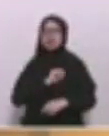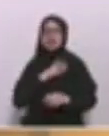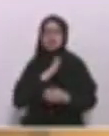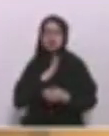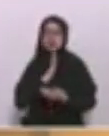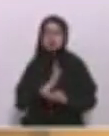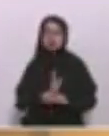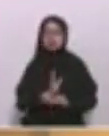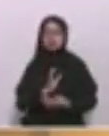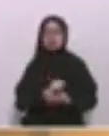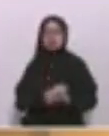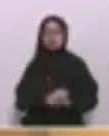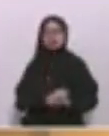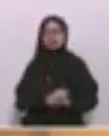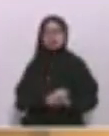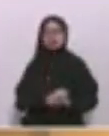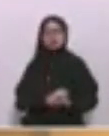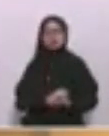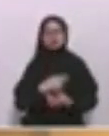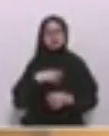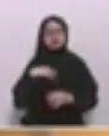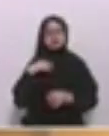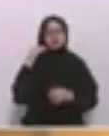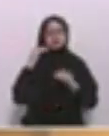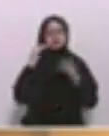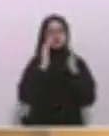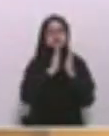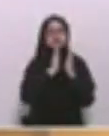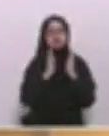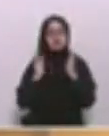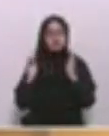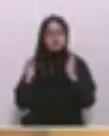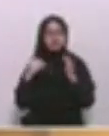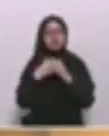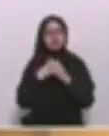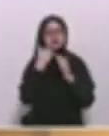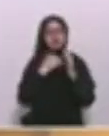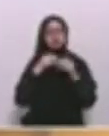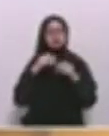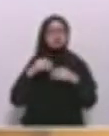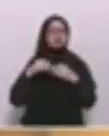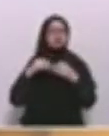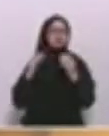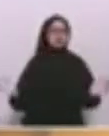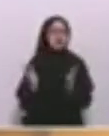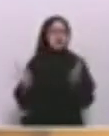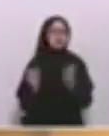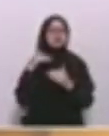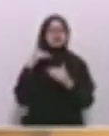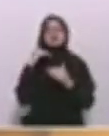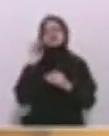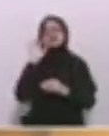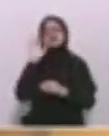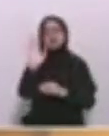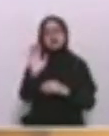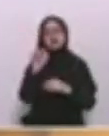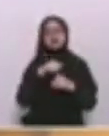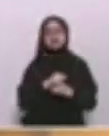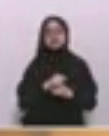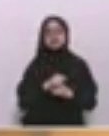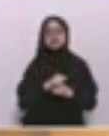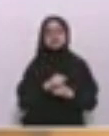tulus saya tetap rancang untuk pembangunan perencanaannya ke depan iniaksud saya